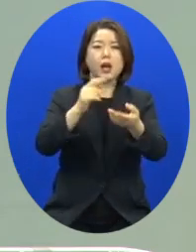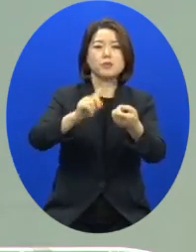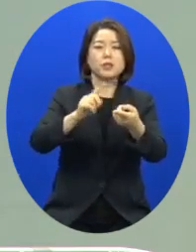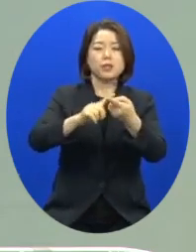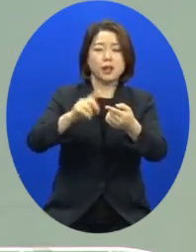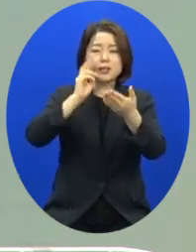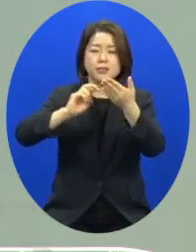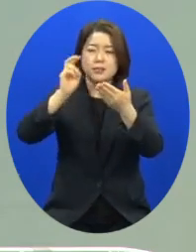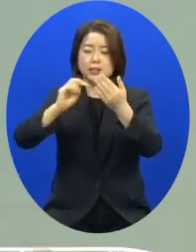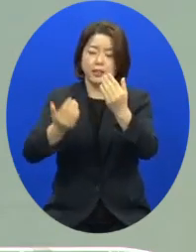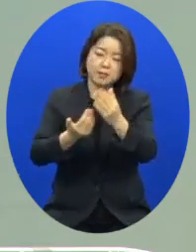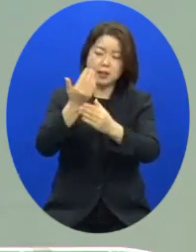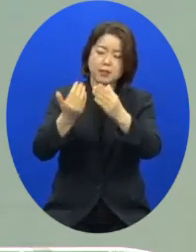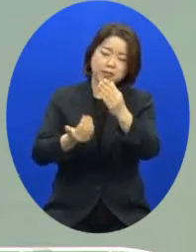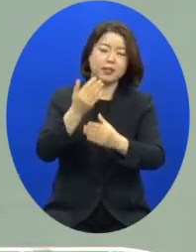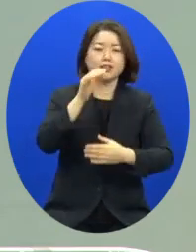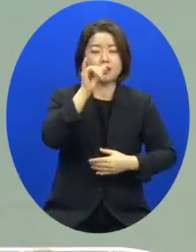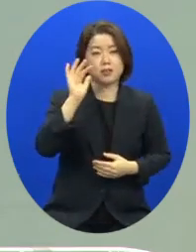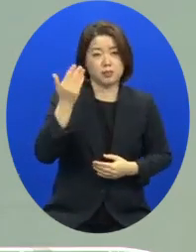찬양이 솟아납니다.